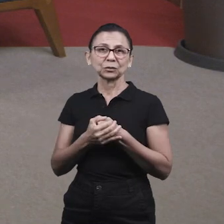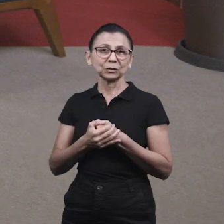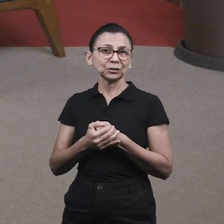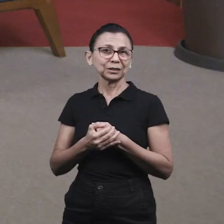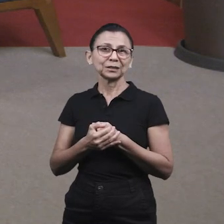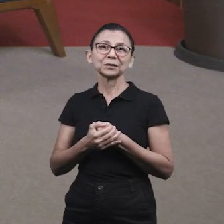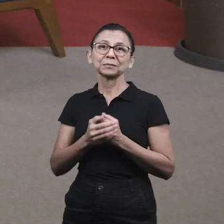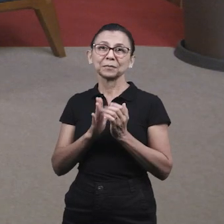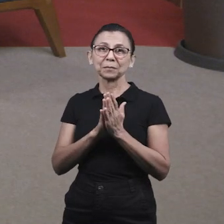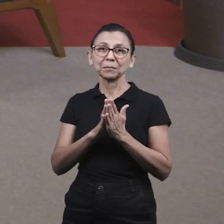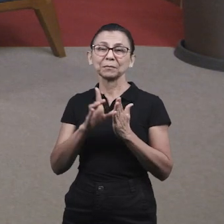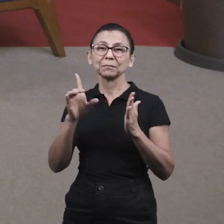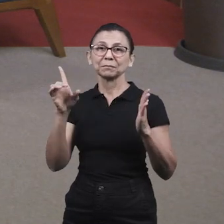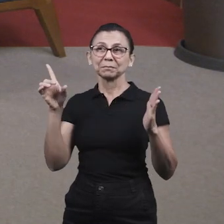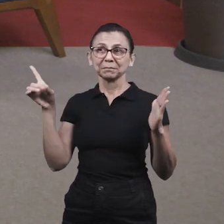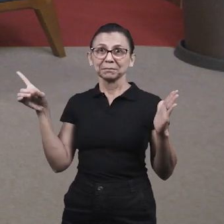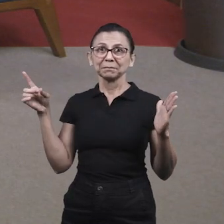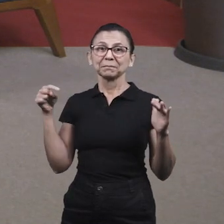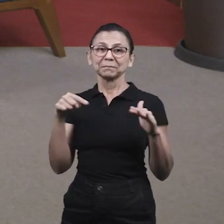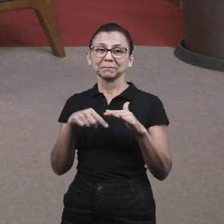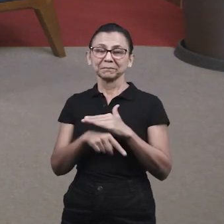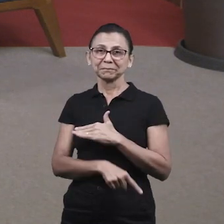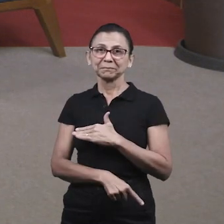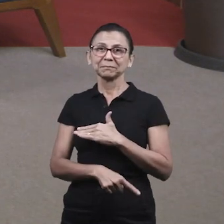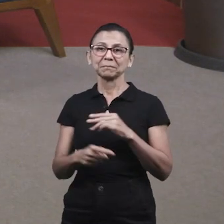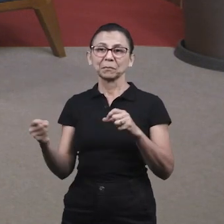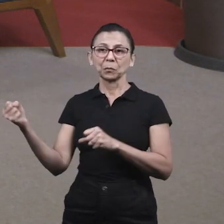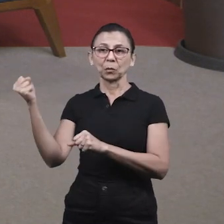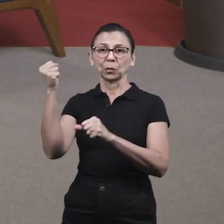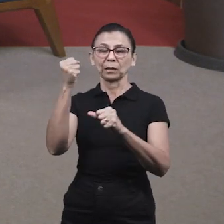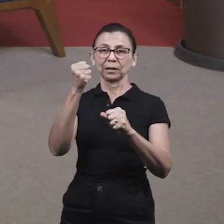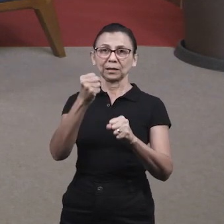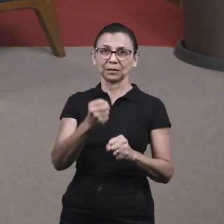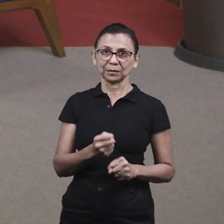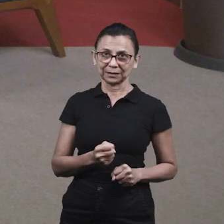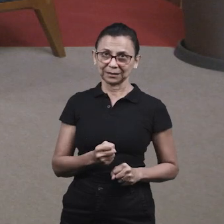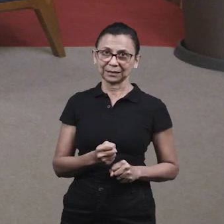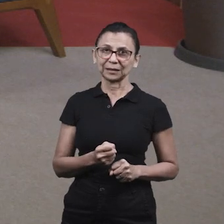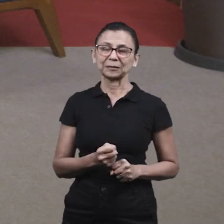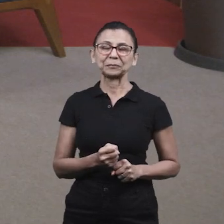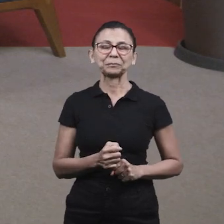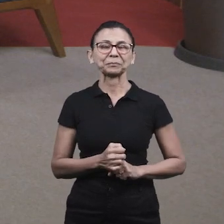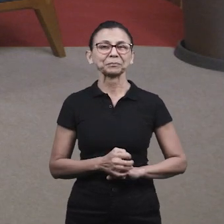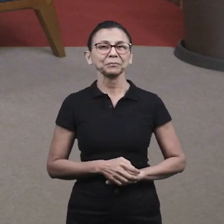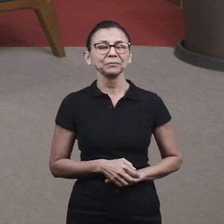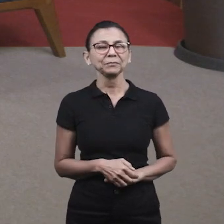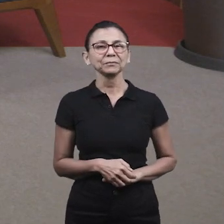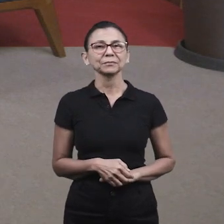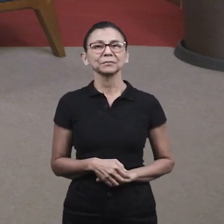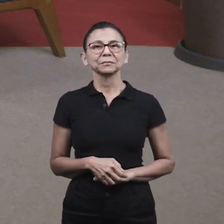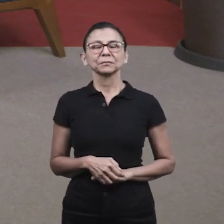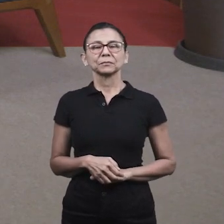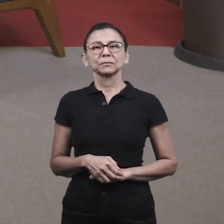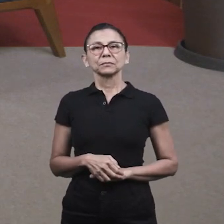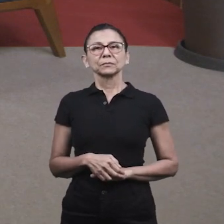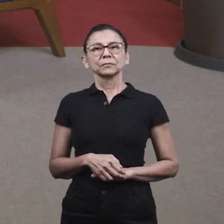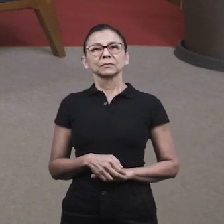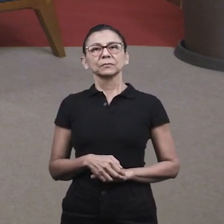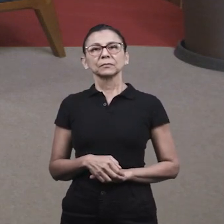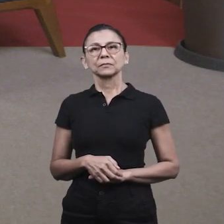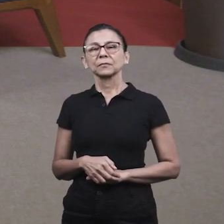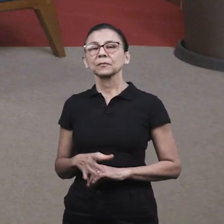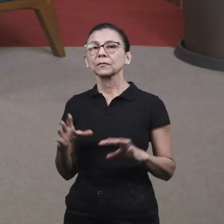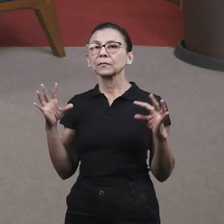l'homme. C'est-à-dire, rien sort de la portée de la parole de Dieu. Et au même instant,